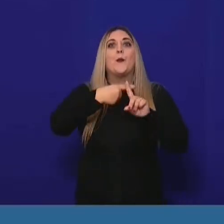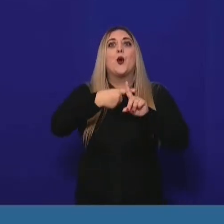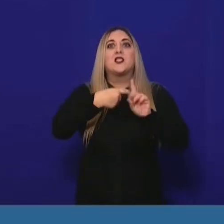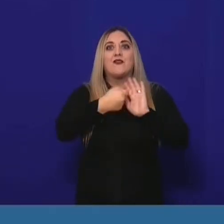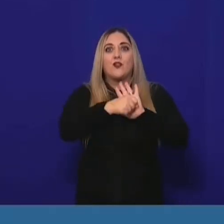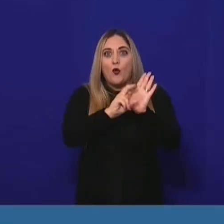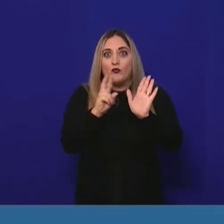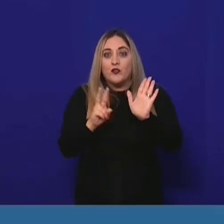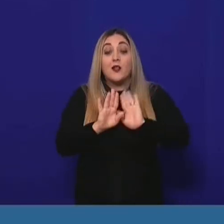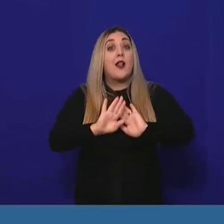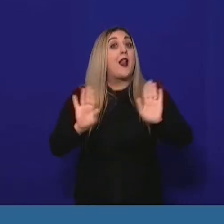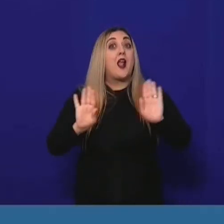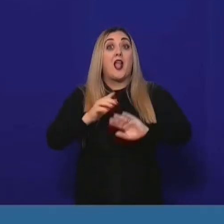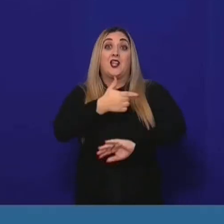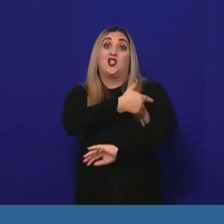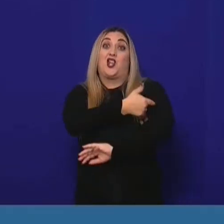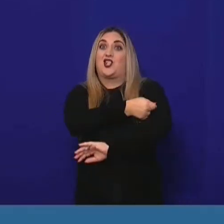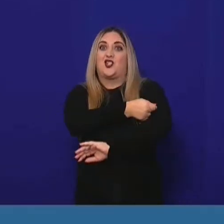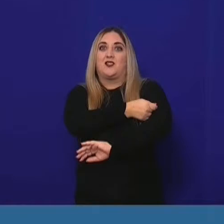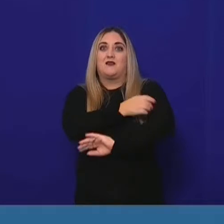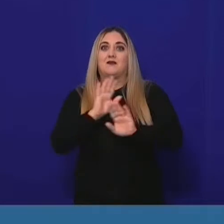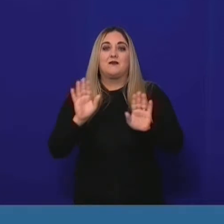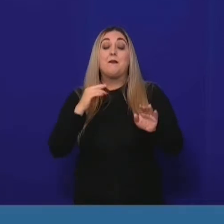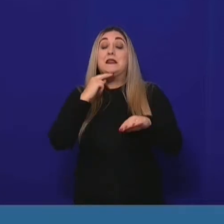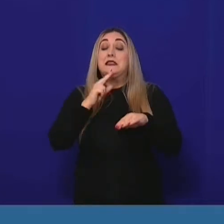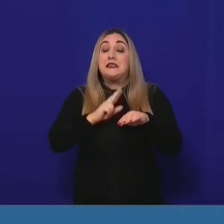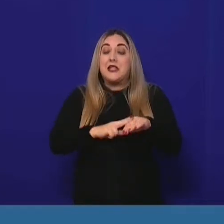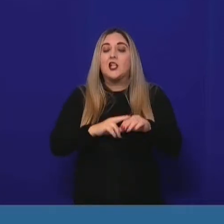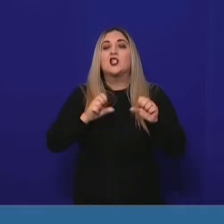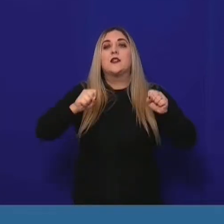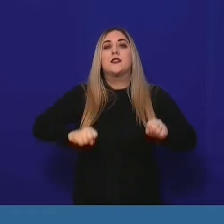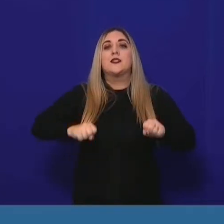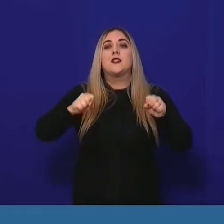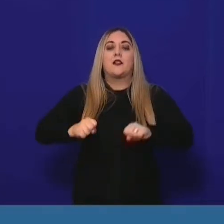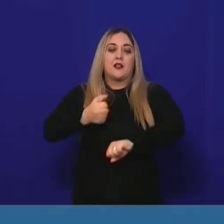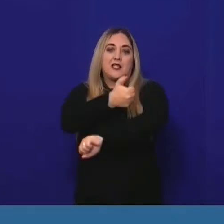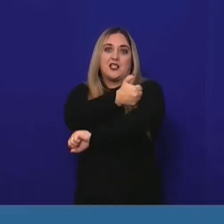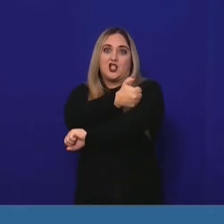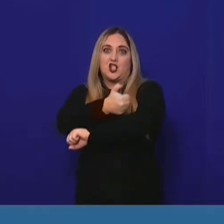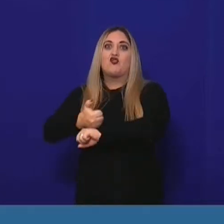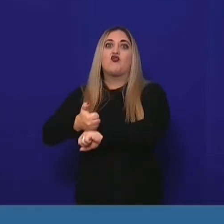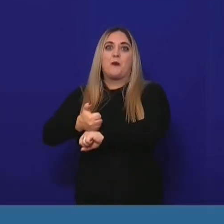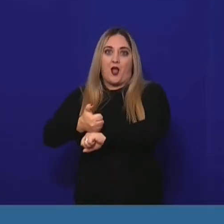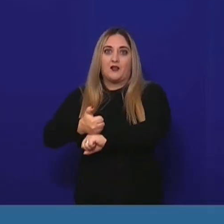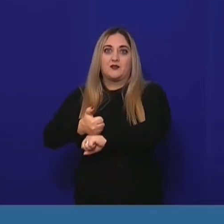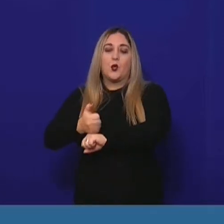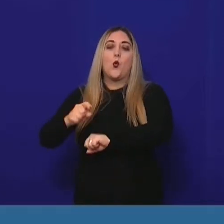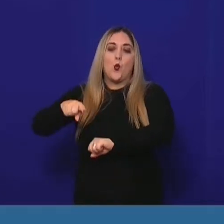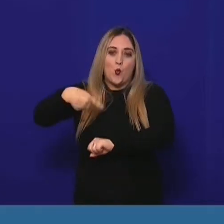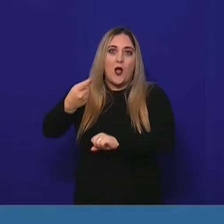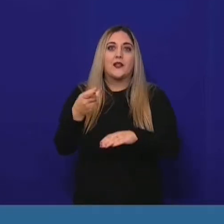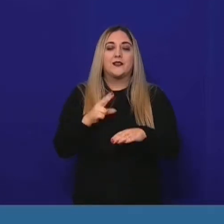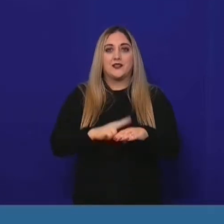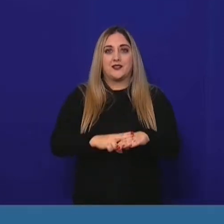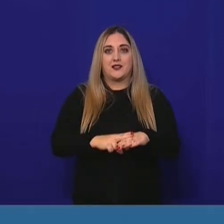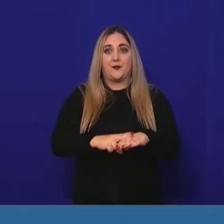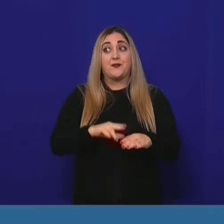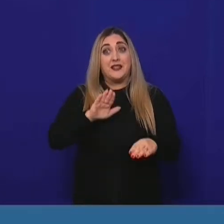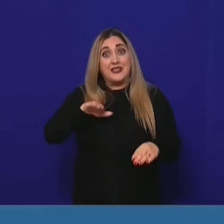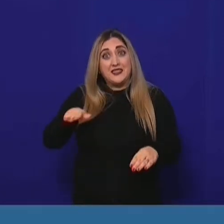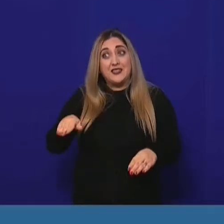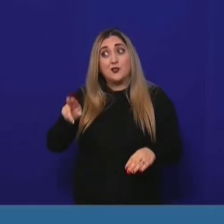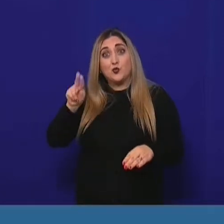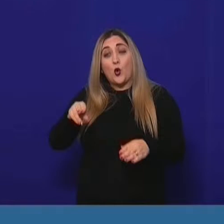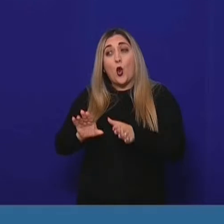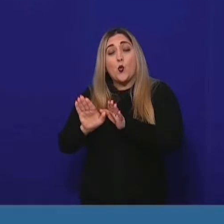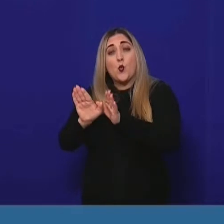jieħdux it-tilqima waqt li huma active cases imma jħallu siġġimat jgħaddu. U anka dawk in-nies li huma jkunu qegħdin f'kwarantina minħabba